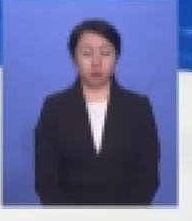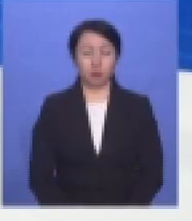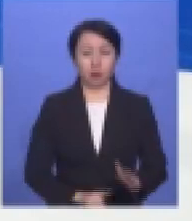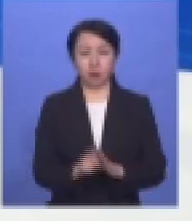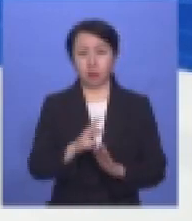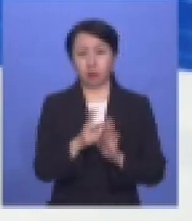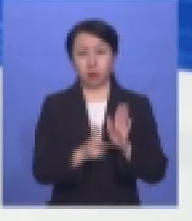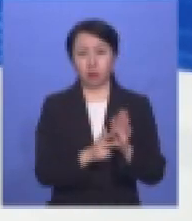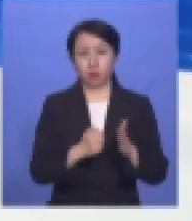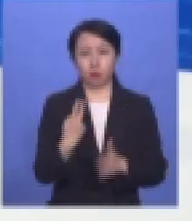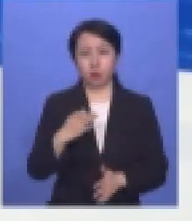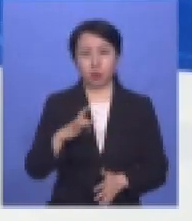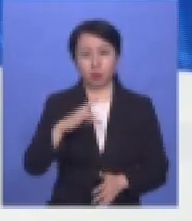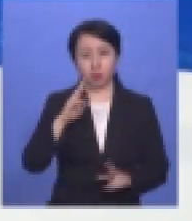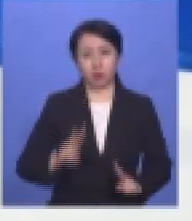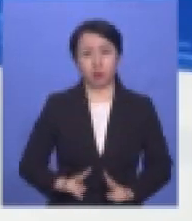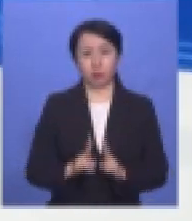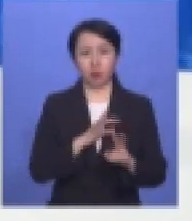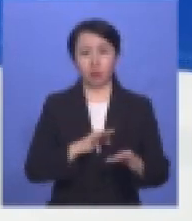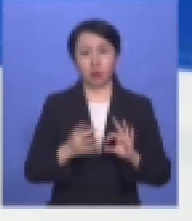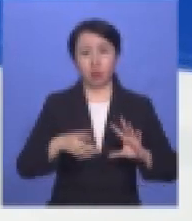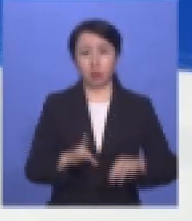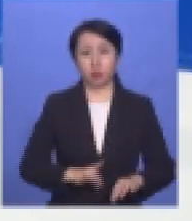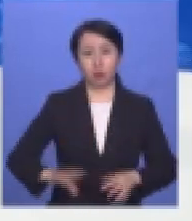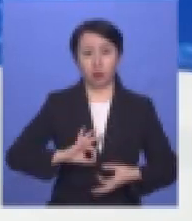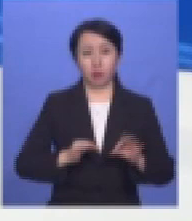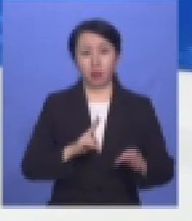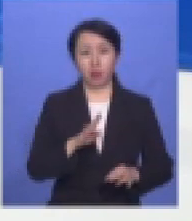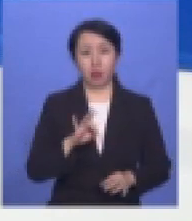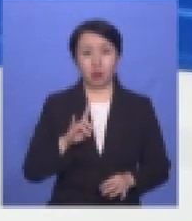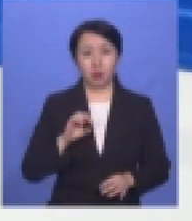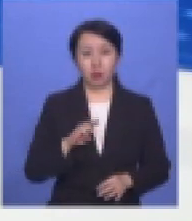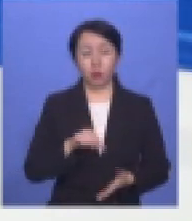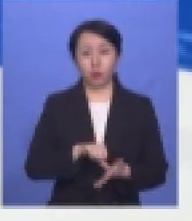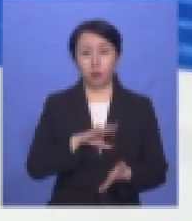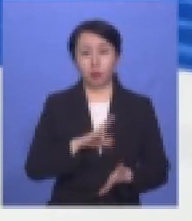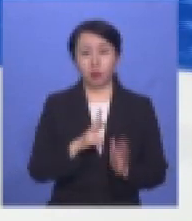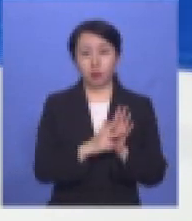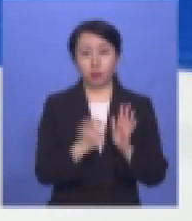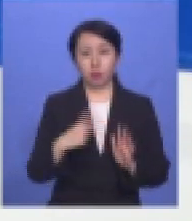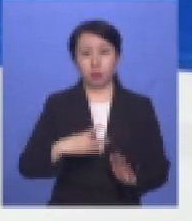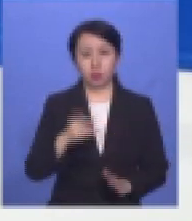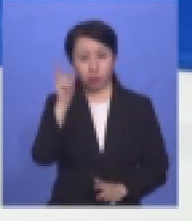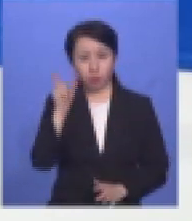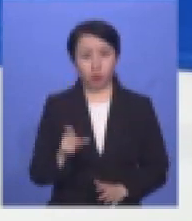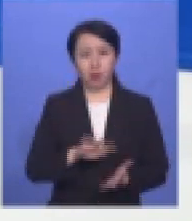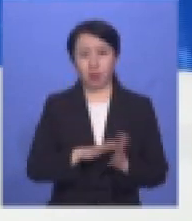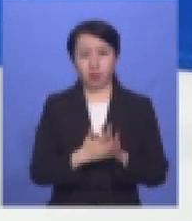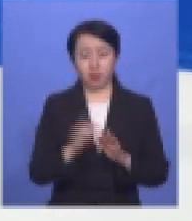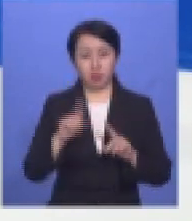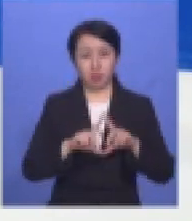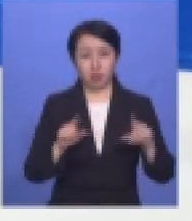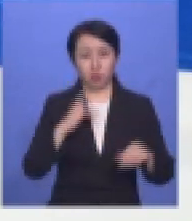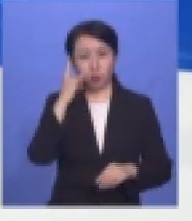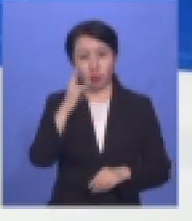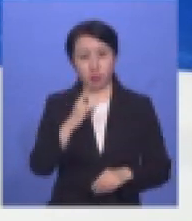с 18 по 22 июня в Астане прошел финал Республиканской олимпиады айканат участие приняли 824 ученика